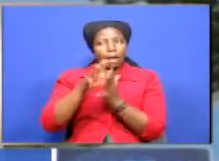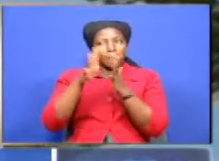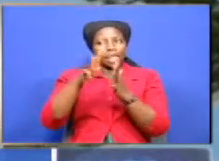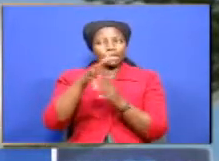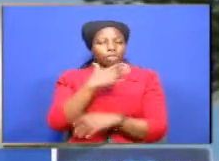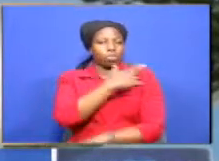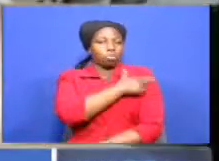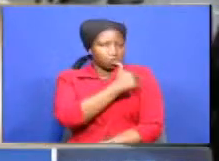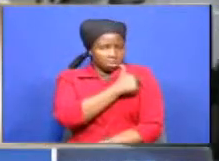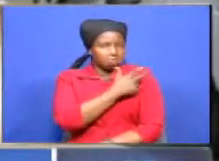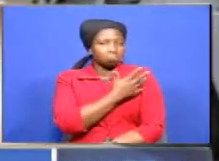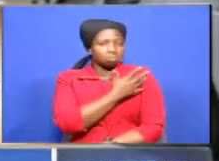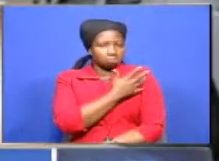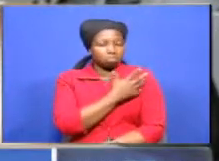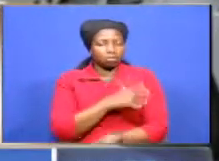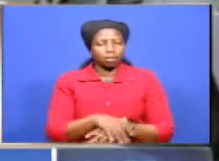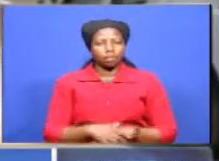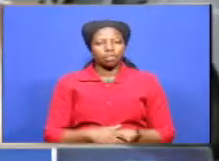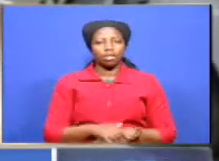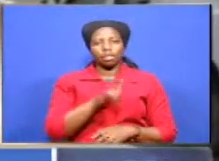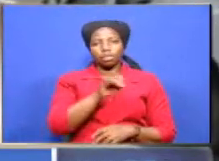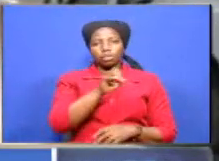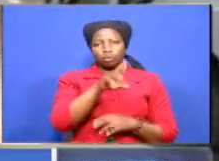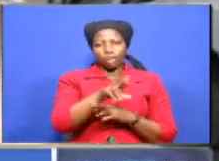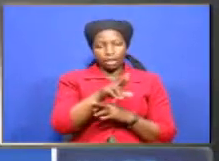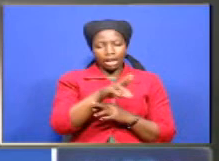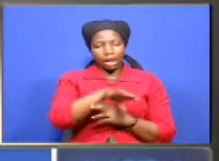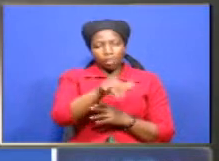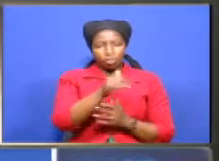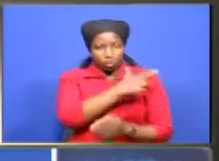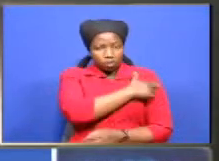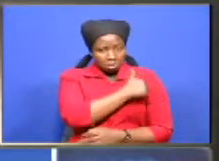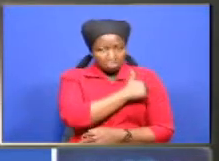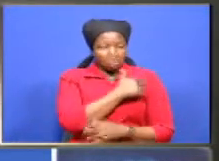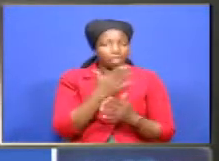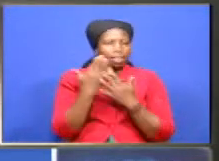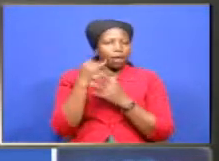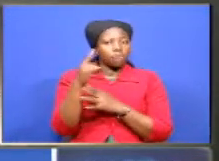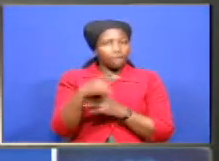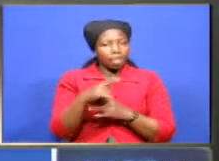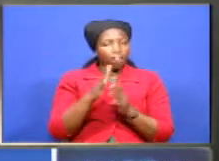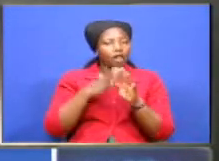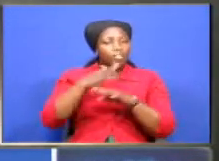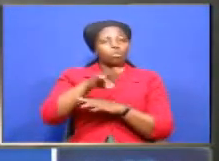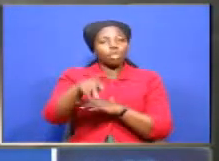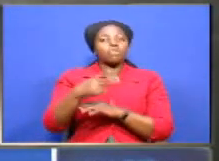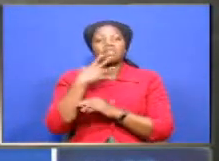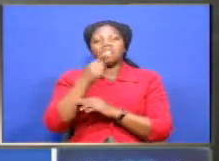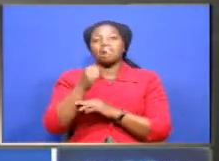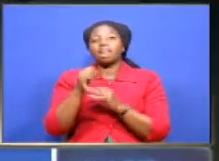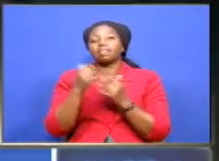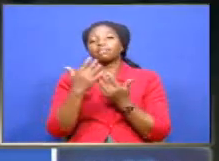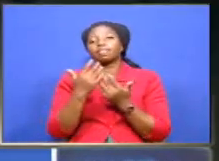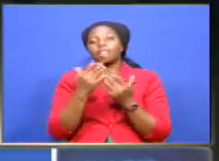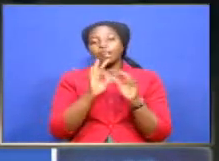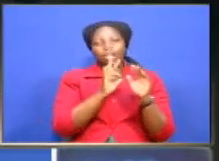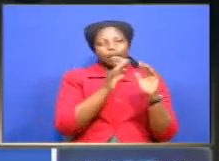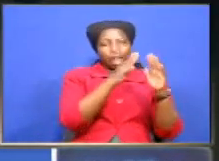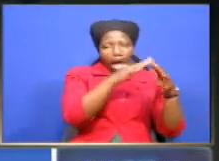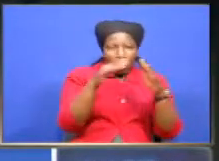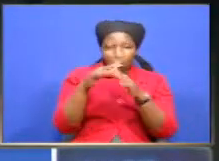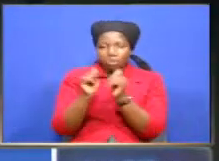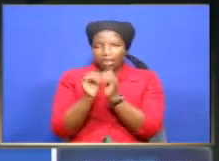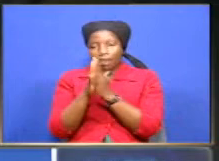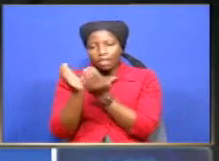main referral hospital, Lodwar County Hospital. However, for the last 1 month, over 2,500 households and businesses